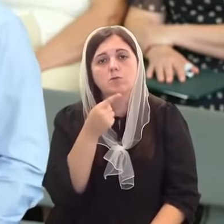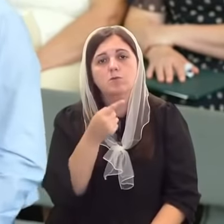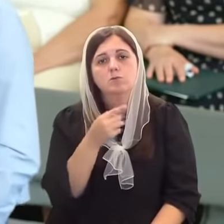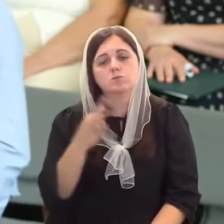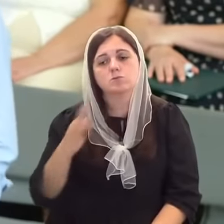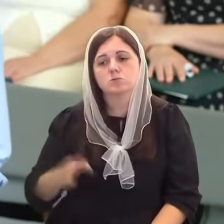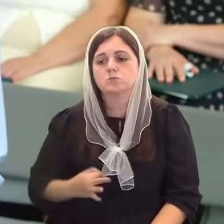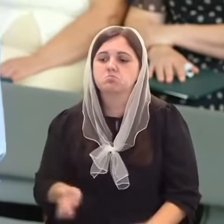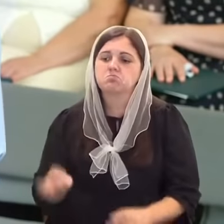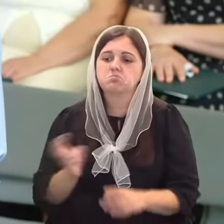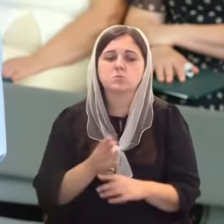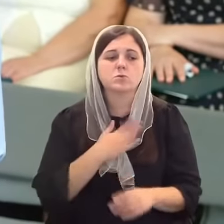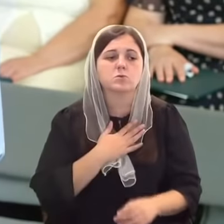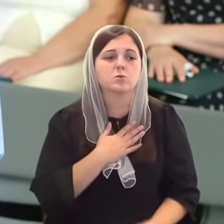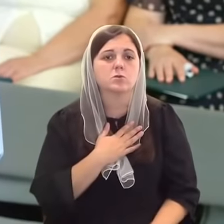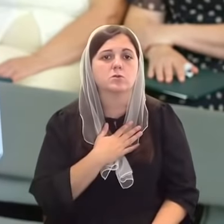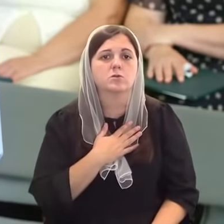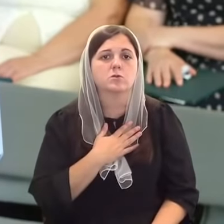подойди ко мне.